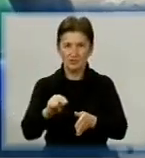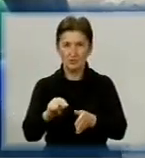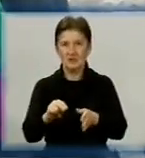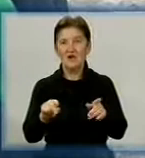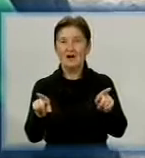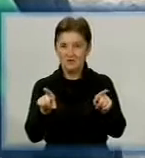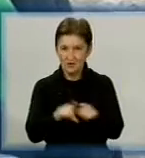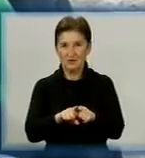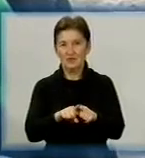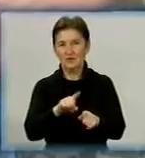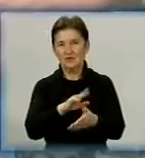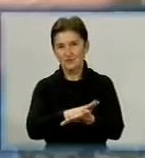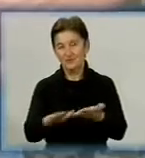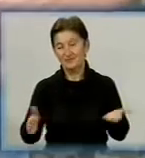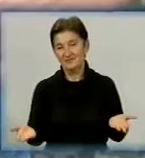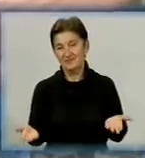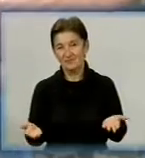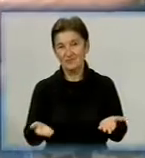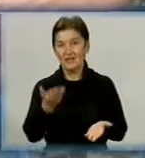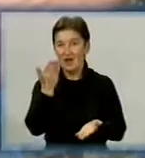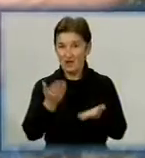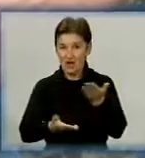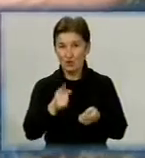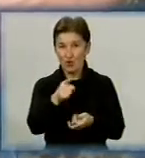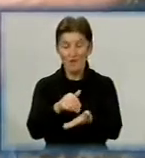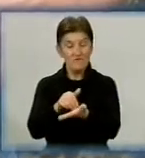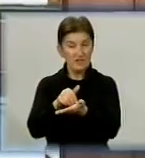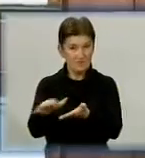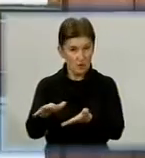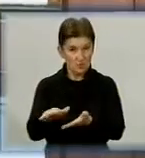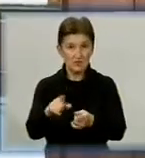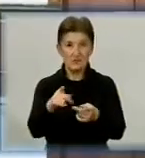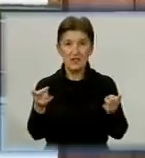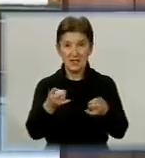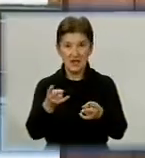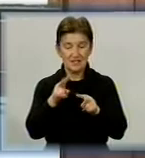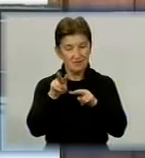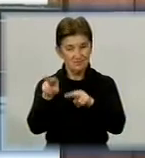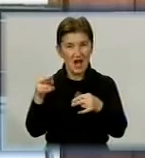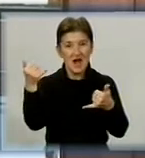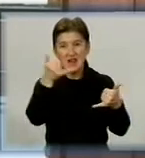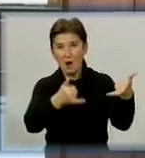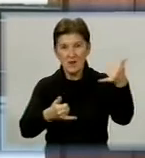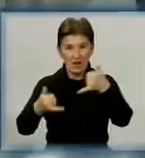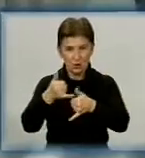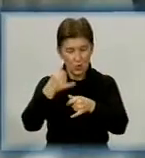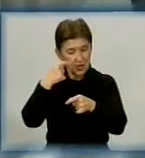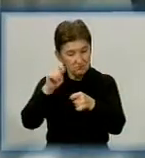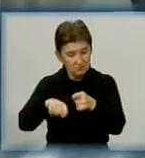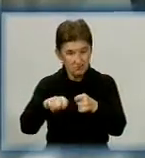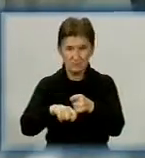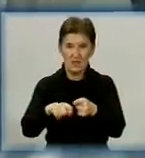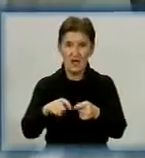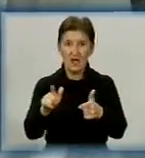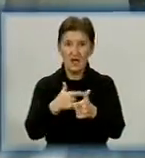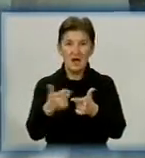не була, ну, колодязна все одно. Якщо ж від джерельної води відмовитись не сила, її треба досліджувати у лабораторії, радять лікарі, аби постійно